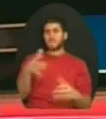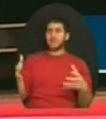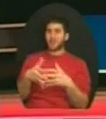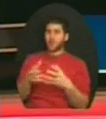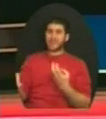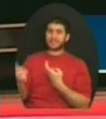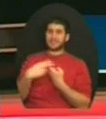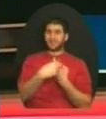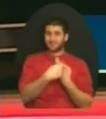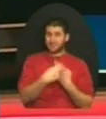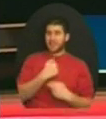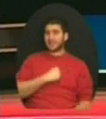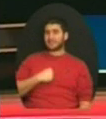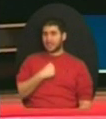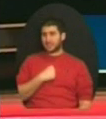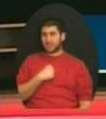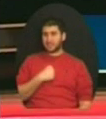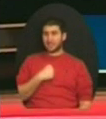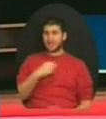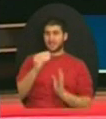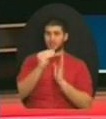מפלגות להצטרף. נגיד המשותפת?